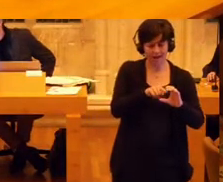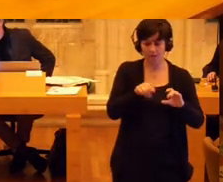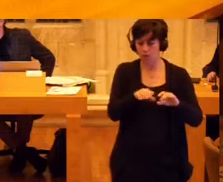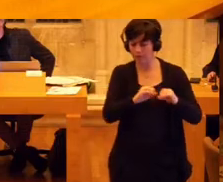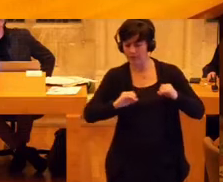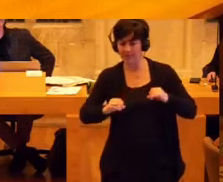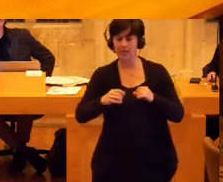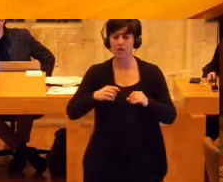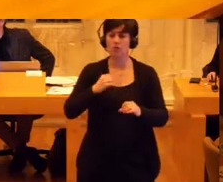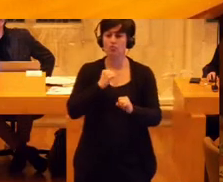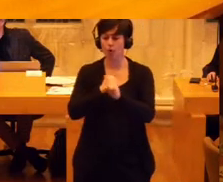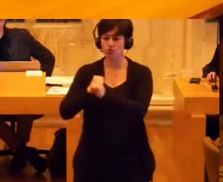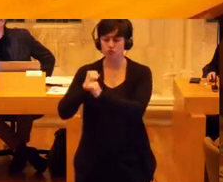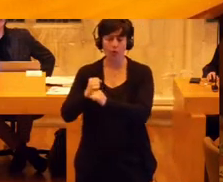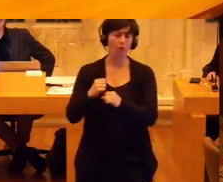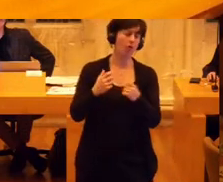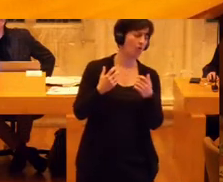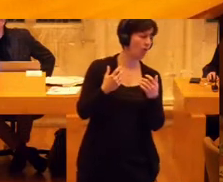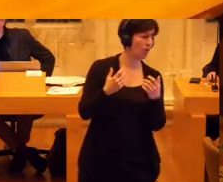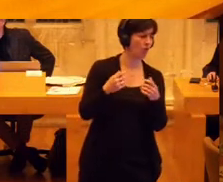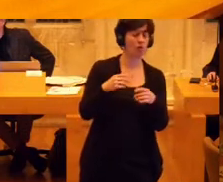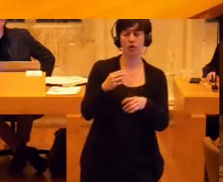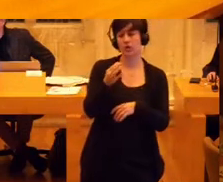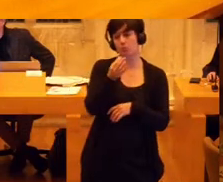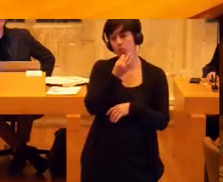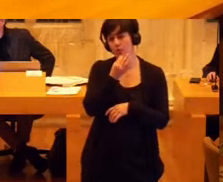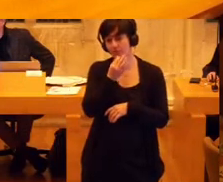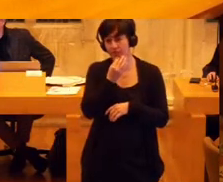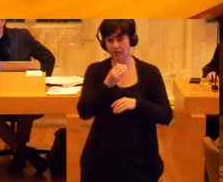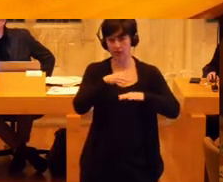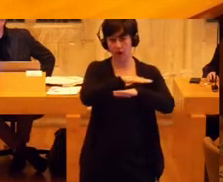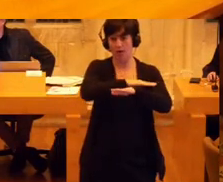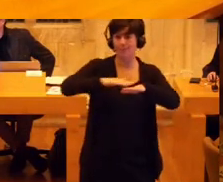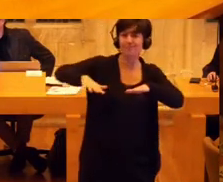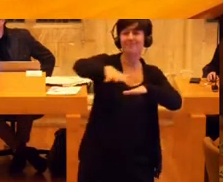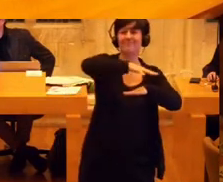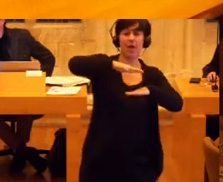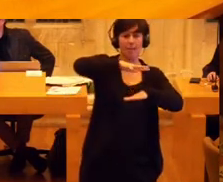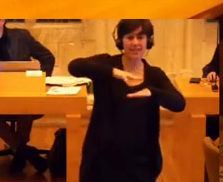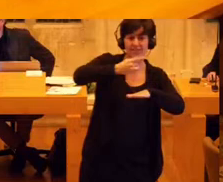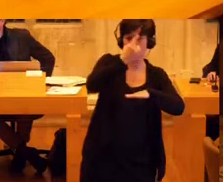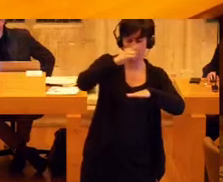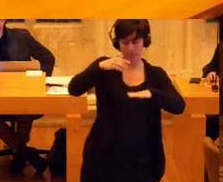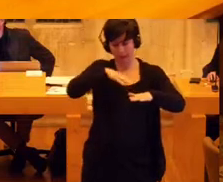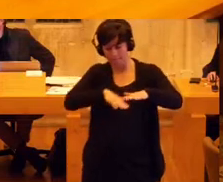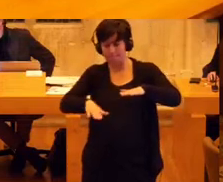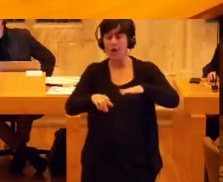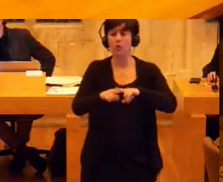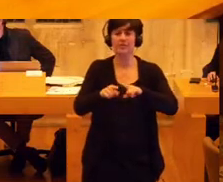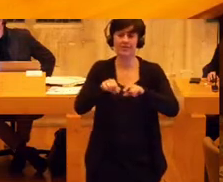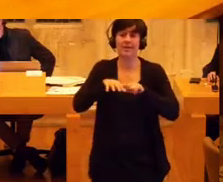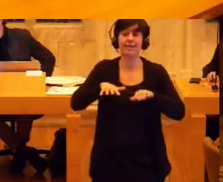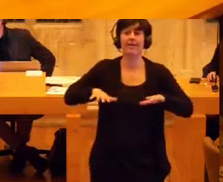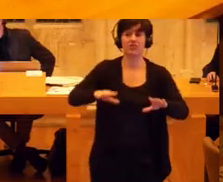et on en profite évidemment pour passer aussi le réseau de chaleur.